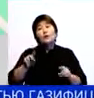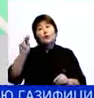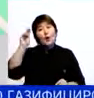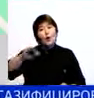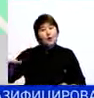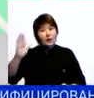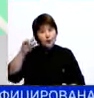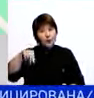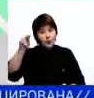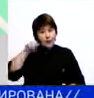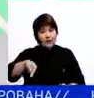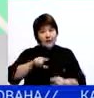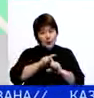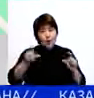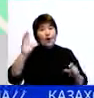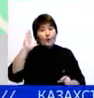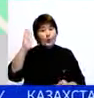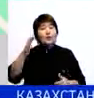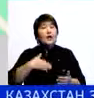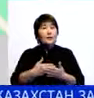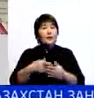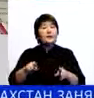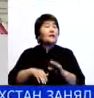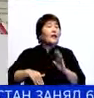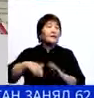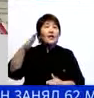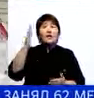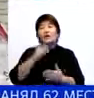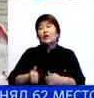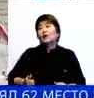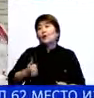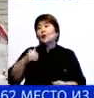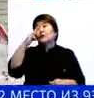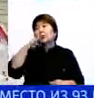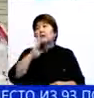ученики, которые будут учиться в этой школе, в будущем проявят себя с высоты, станут гордостью родителей школы.